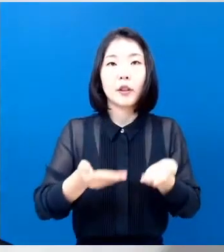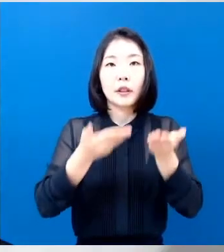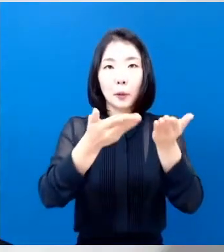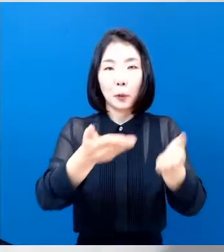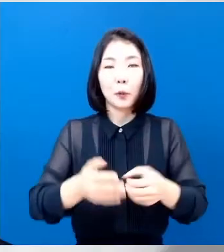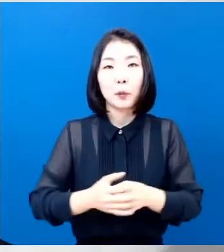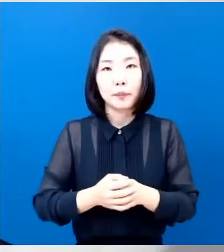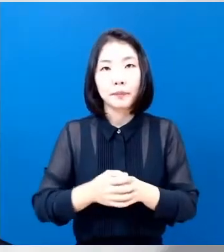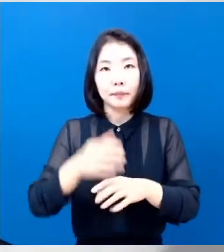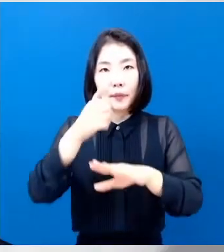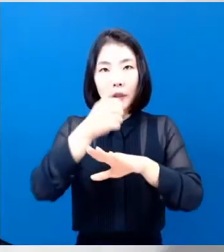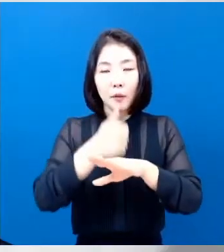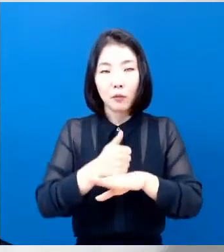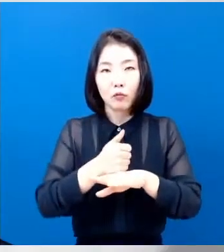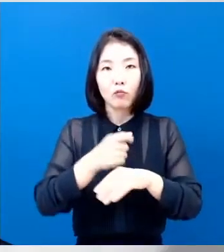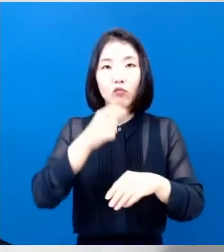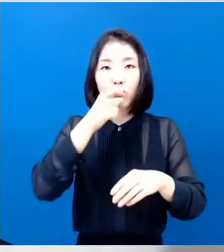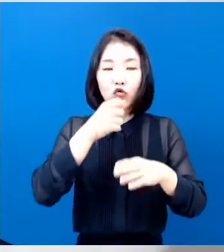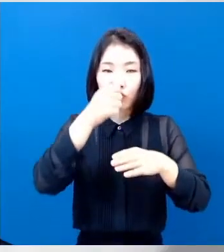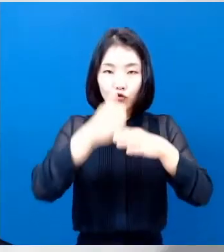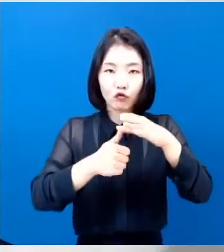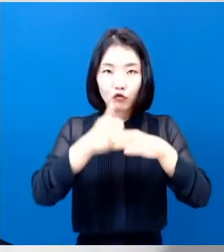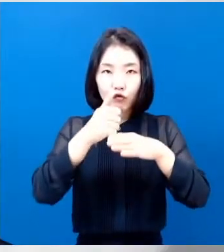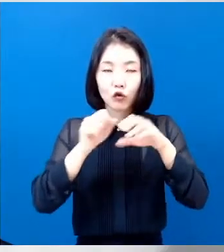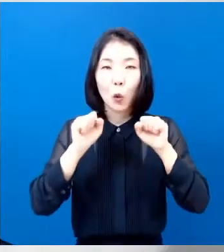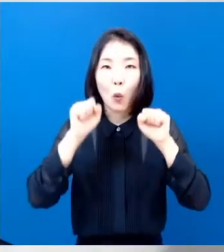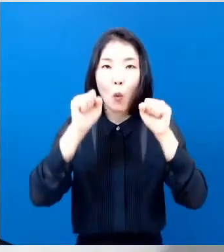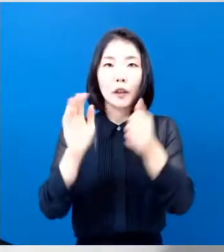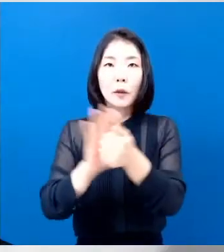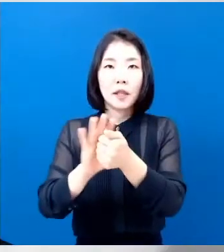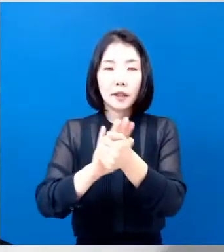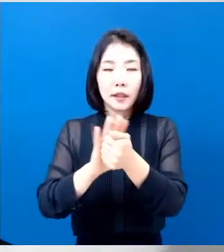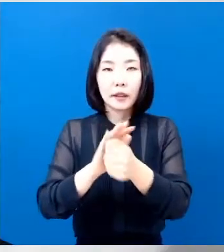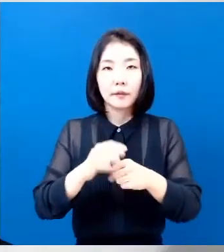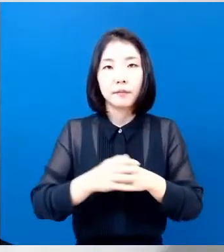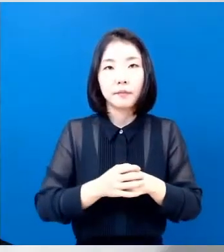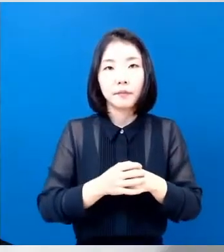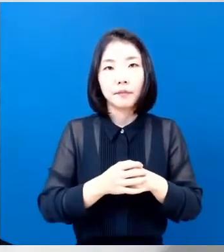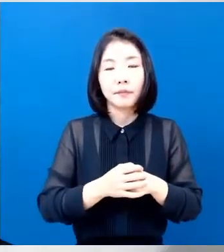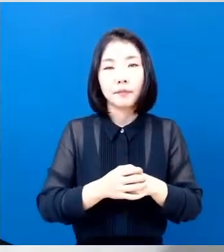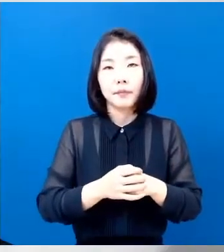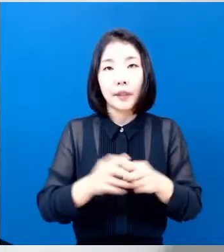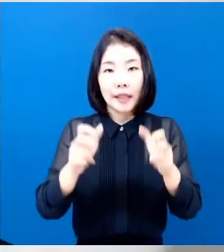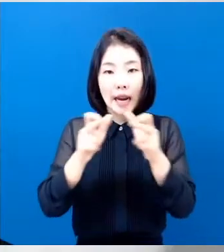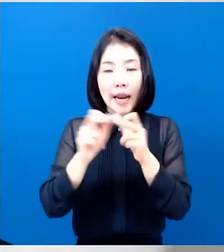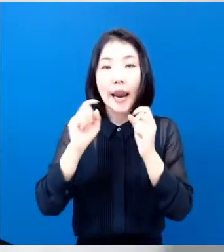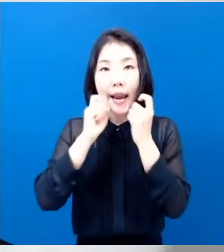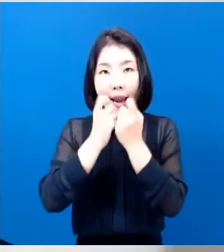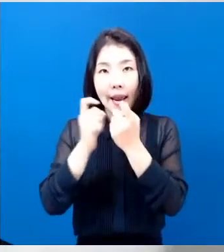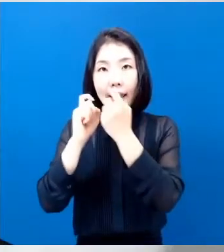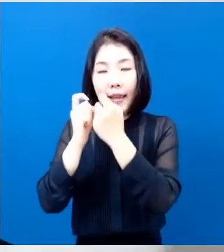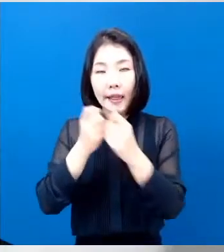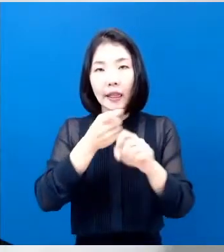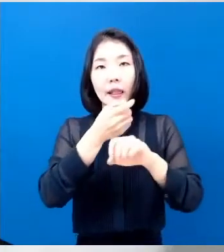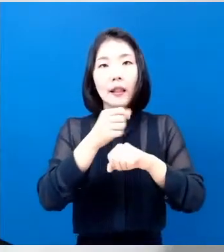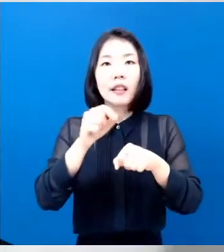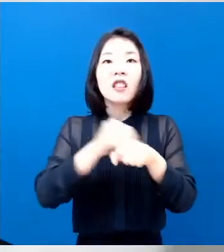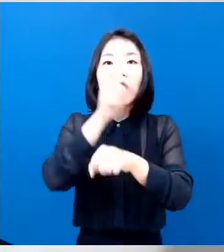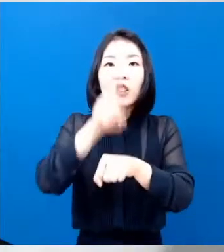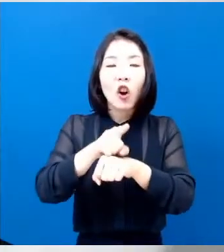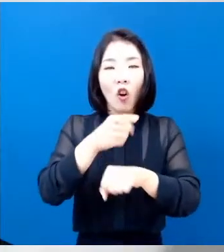마지막으로는 수중운동 서비스를 지원합니다 장애인 개개인의 특성에 맞는